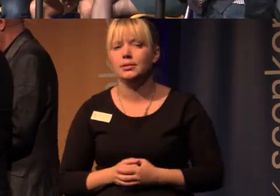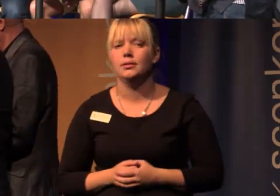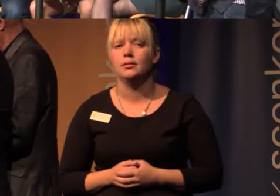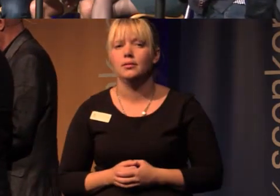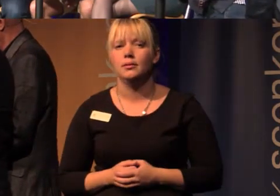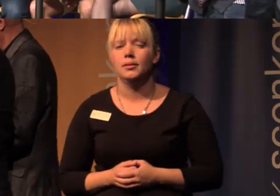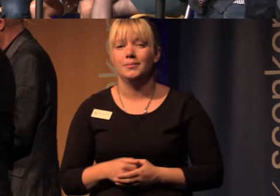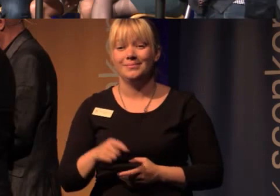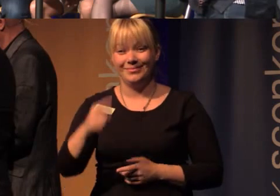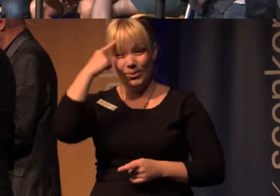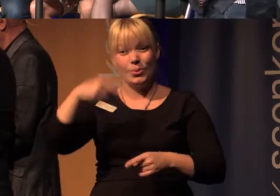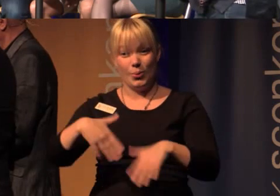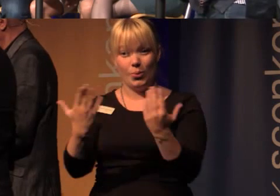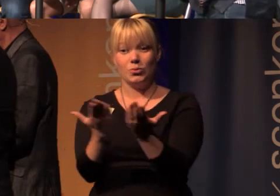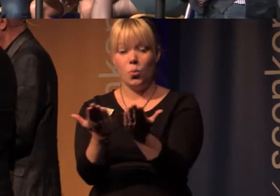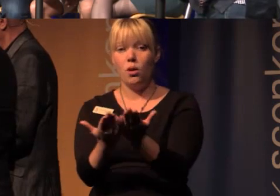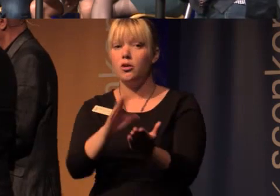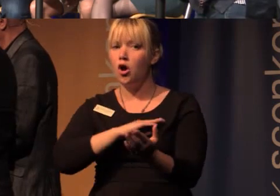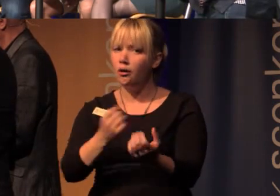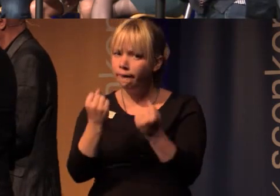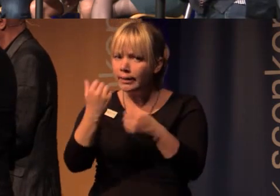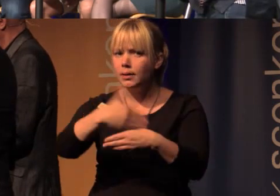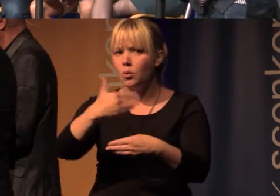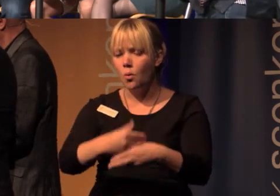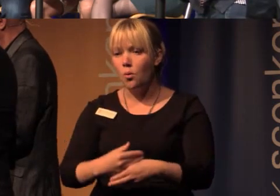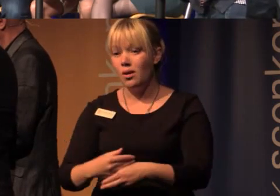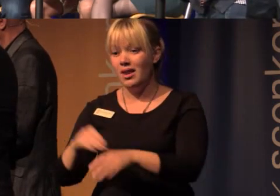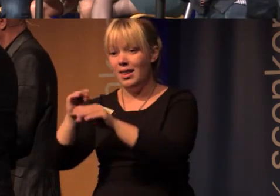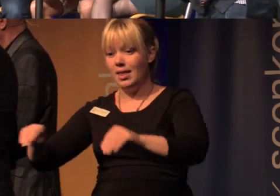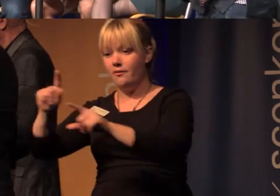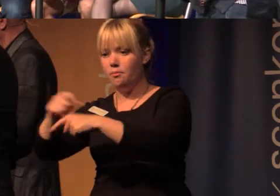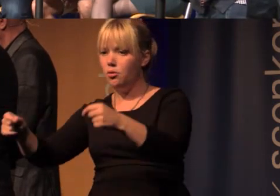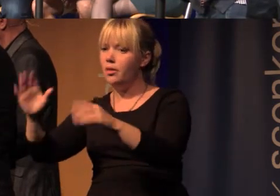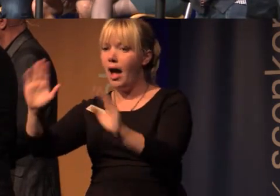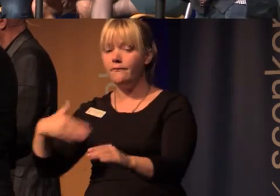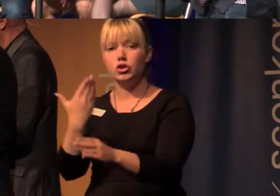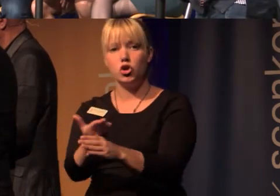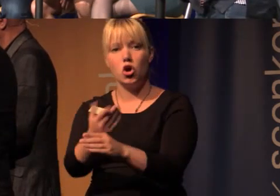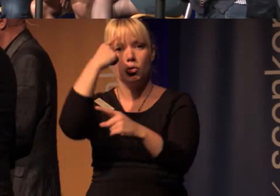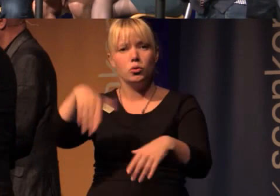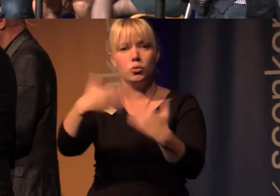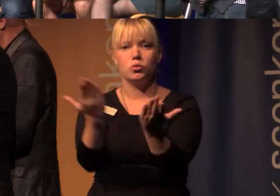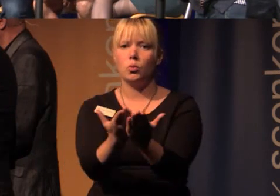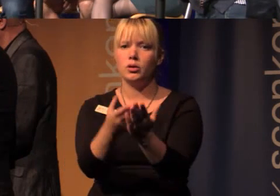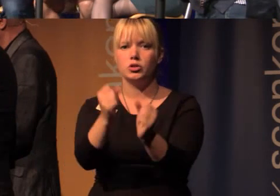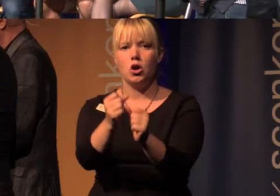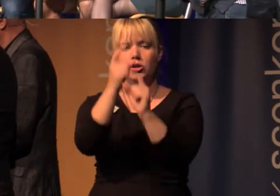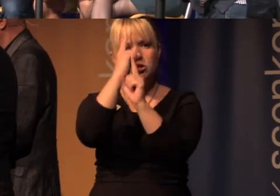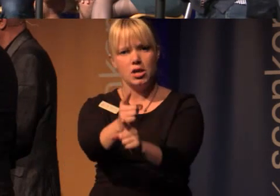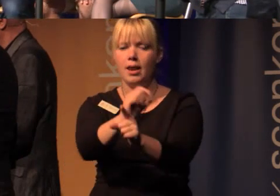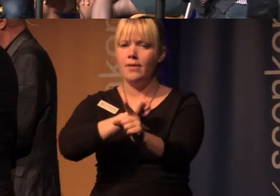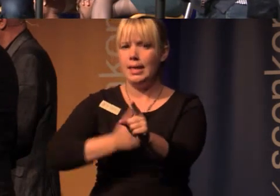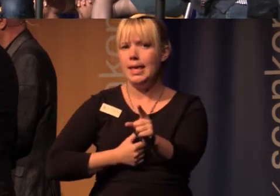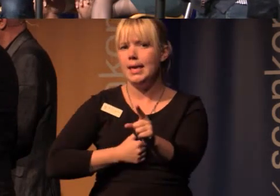kulturskolan har en roll i det här. Lärarförbundet har föreslagit att kulturskolan ska bli en egen skolform som alla har rätt att gå till på samma sätt som den